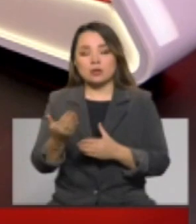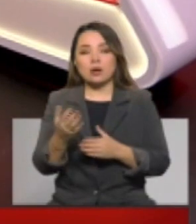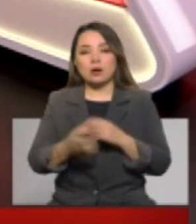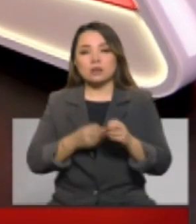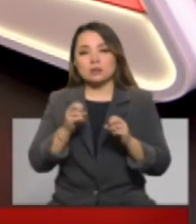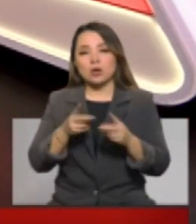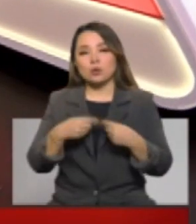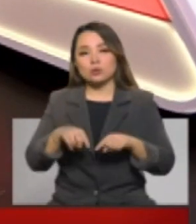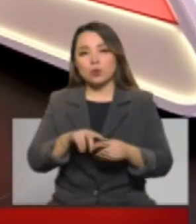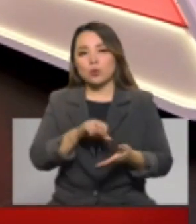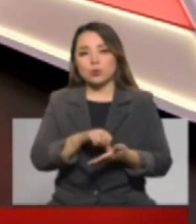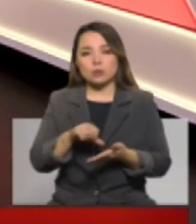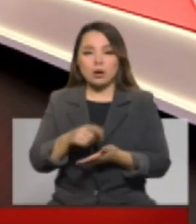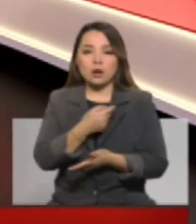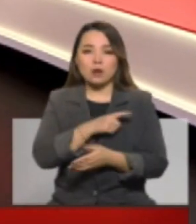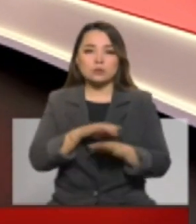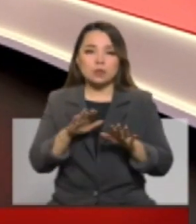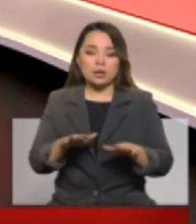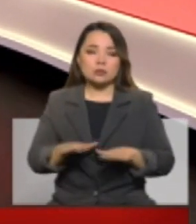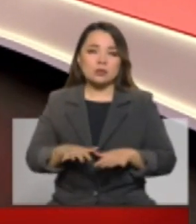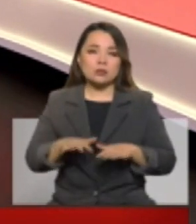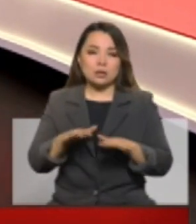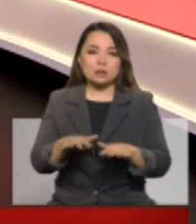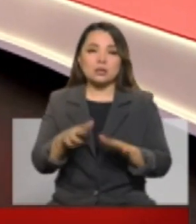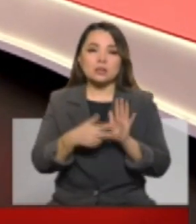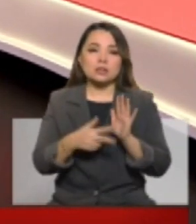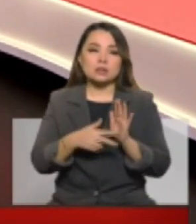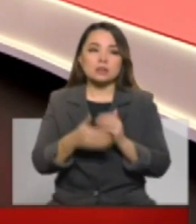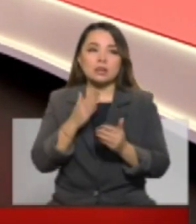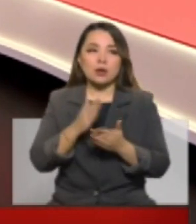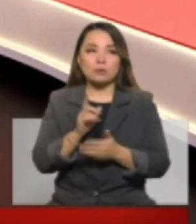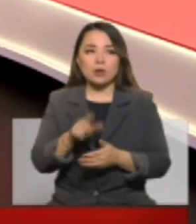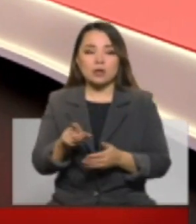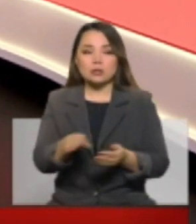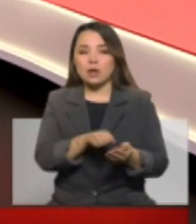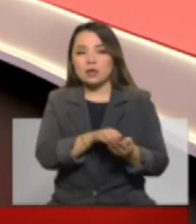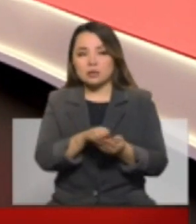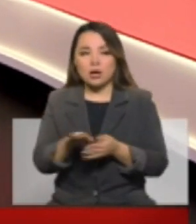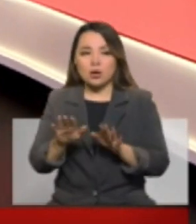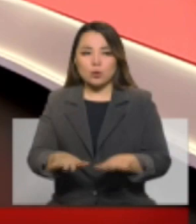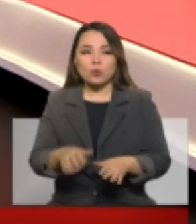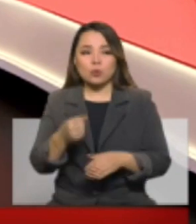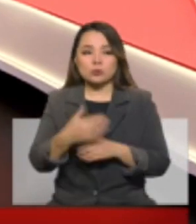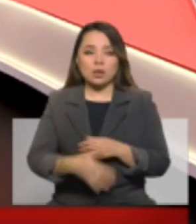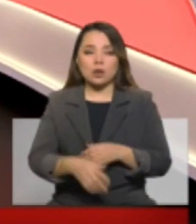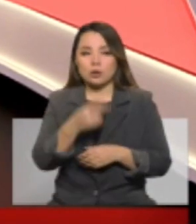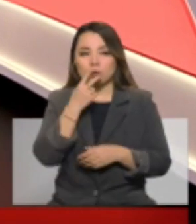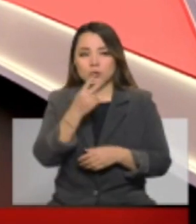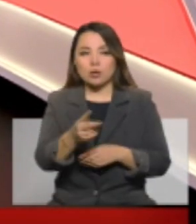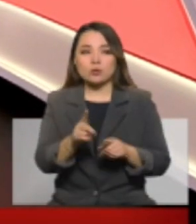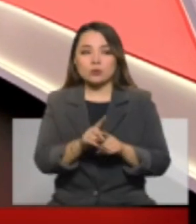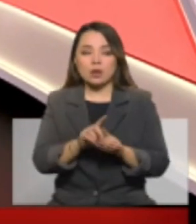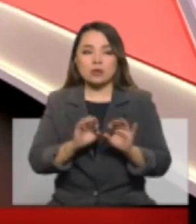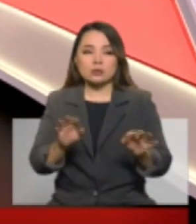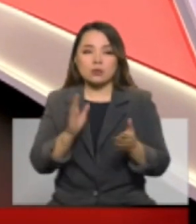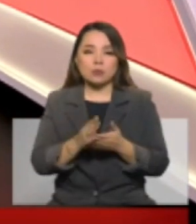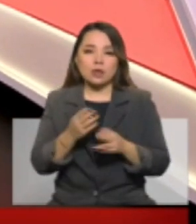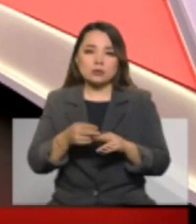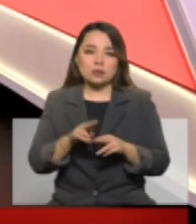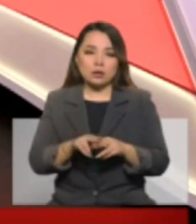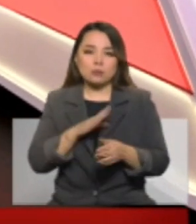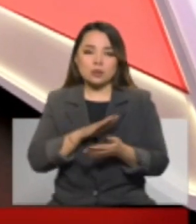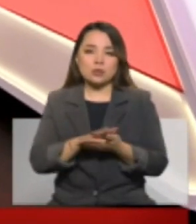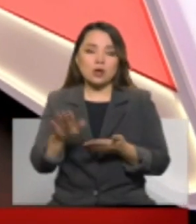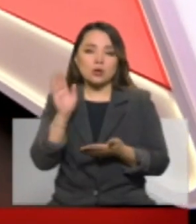Халықаралық ұйымдардың өкілдері аурухананың кіреберісінде 80-нен астам адам жерленген ортақ моланы көргендерін мәлімдеді. Елде